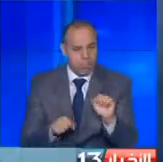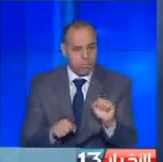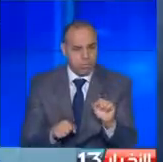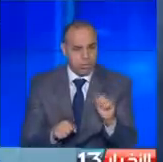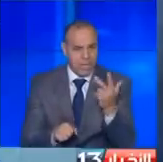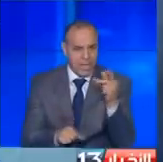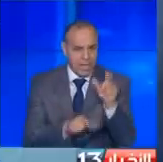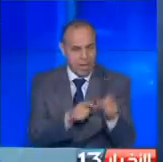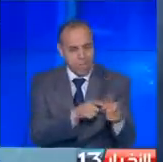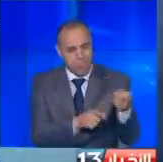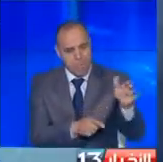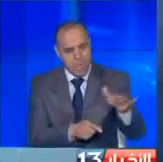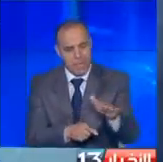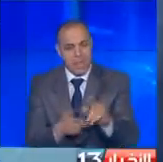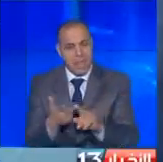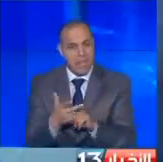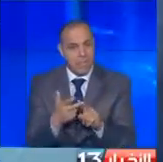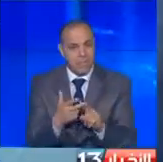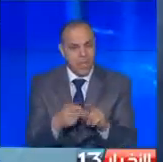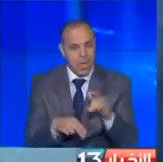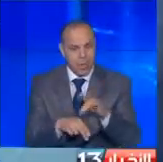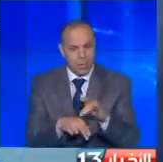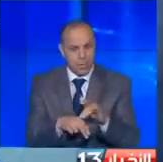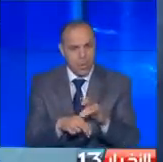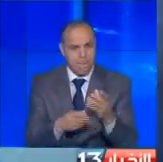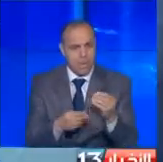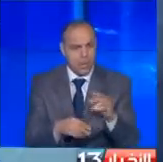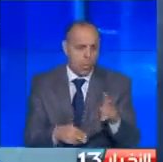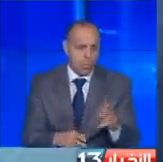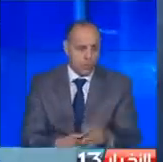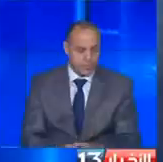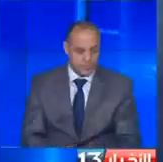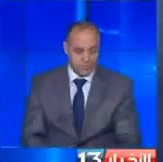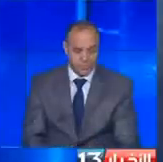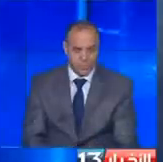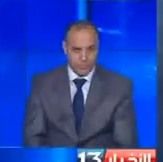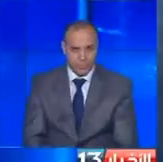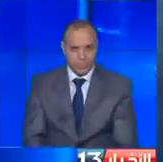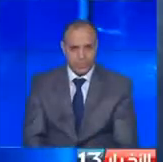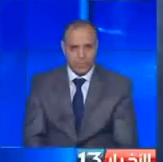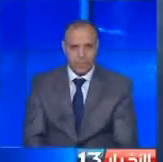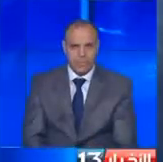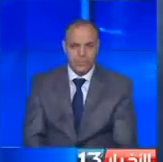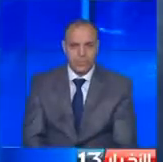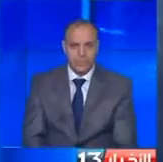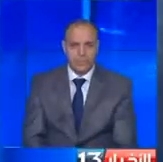تصفية 3 عناصر مسلحة وإصابة عدد آخر.